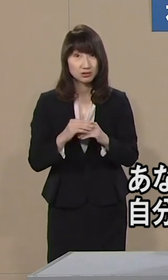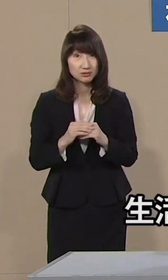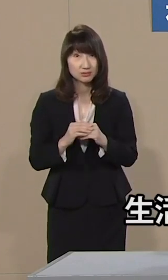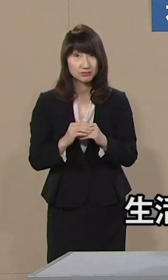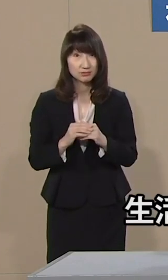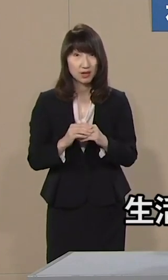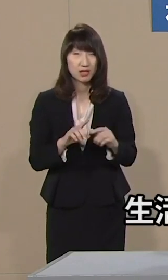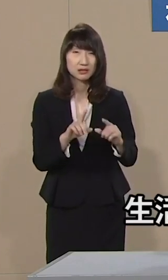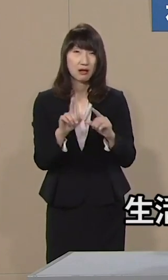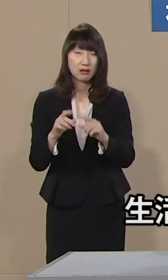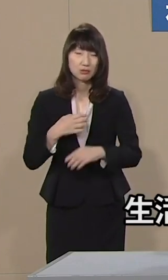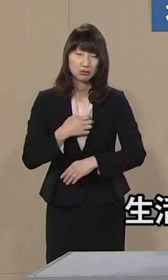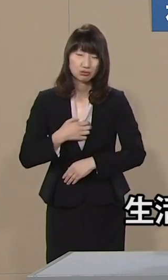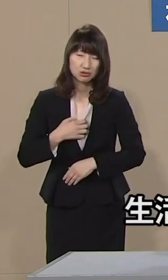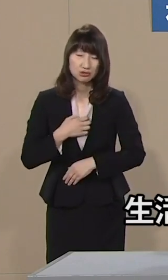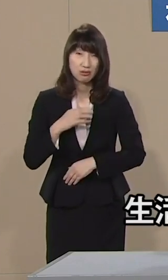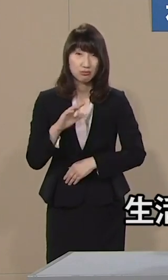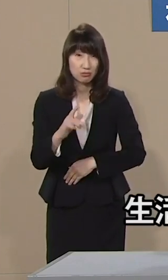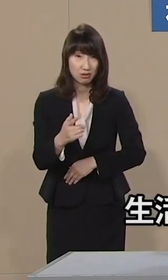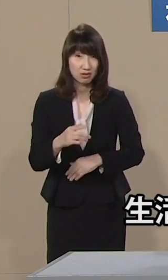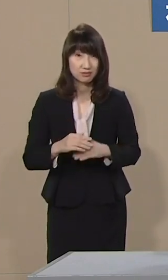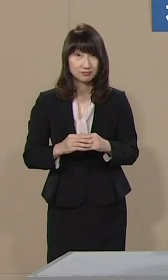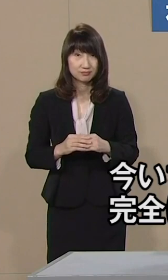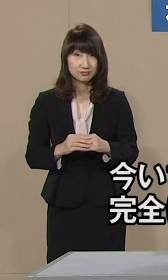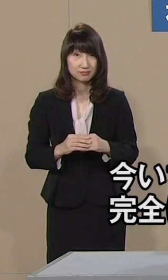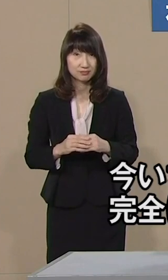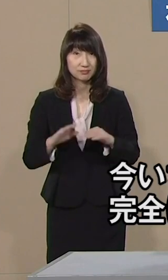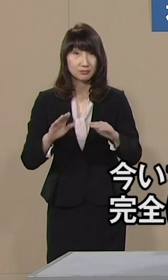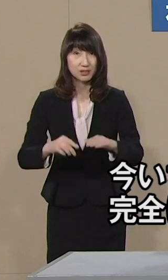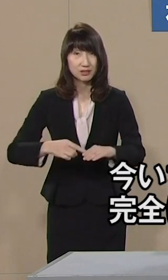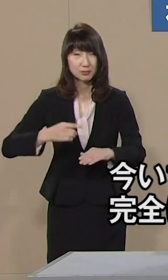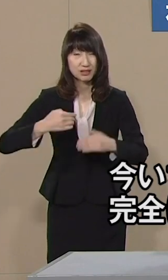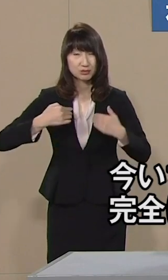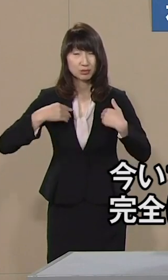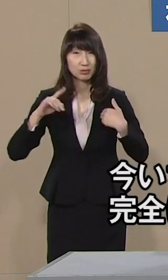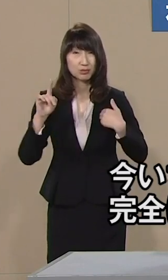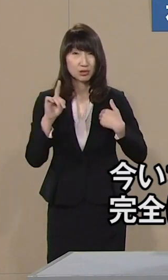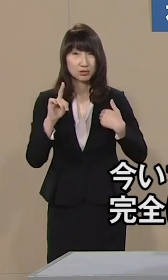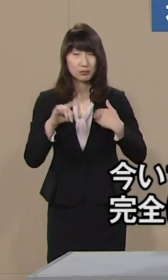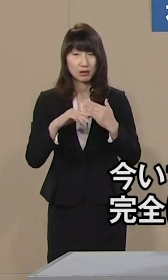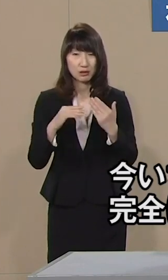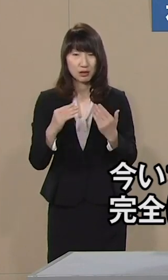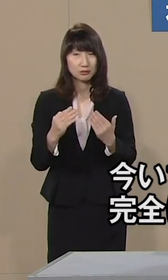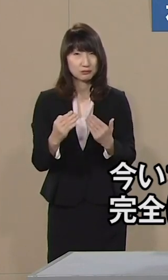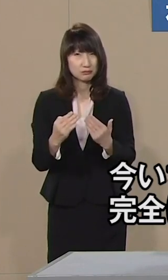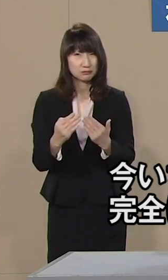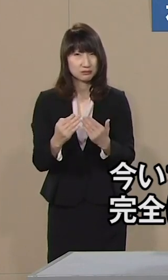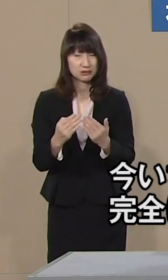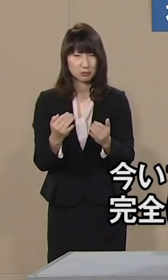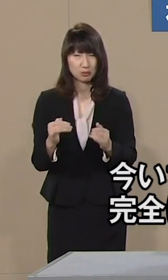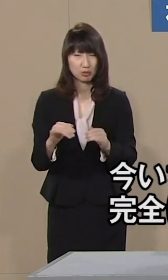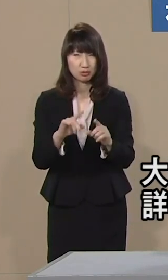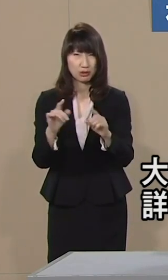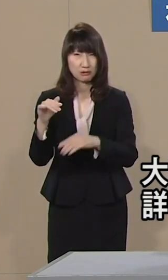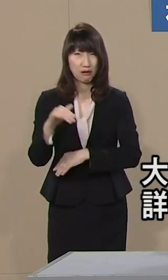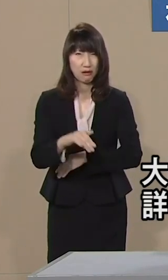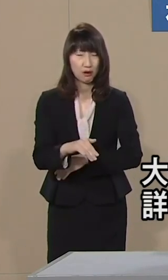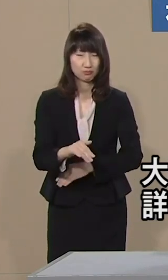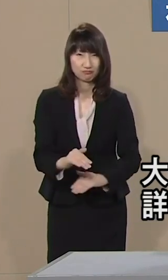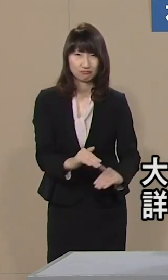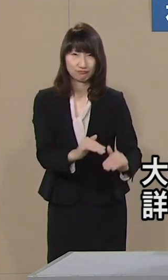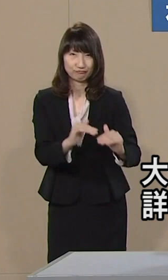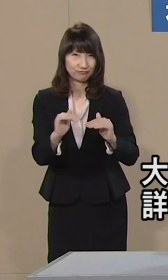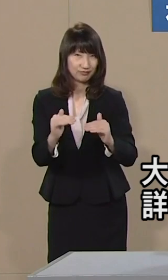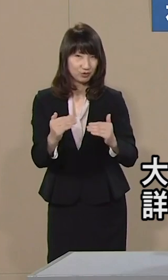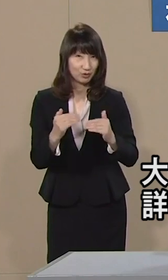つ生活の苦しさはありませんか今いちばん必要なことは完全に地盤沈下した人々の暮らしを大胆に